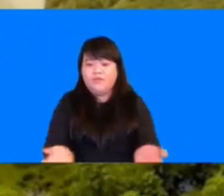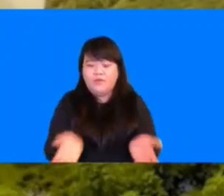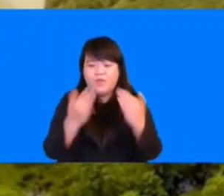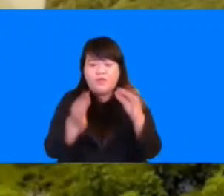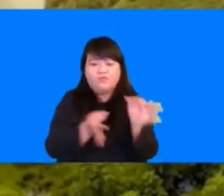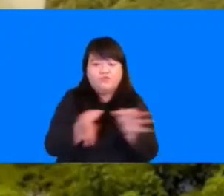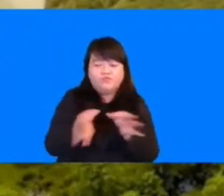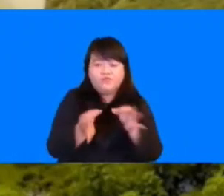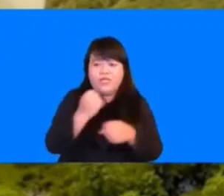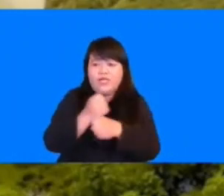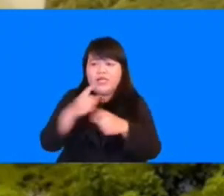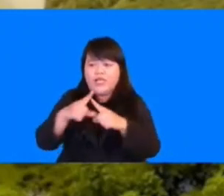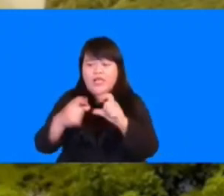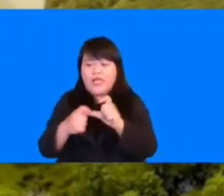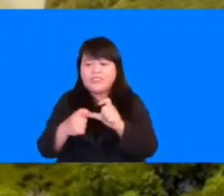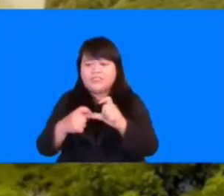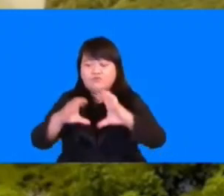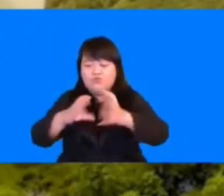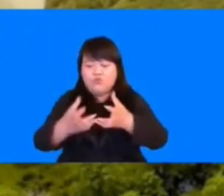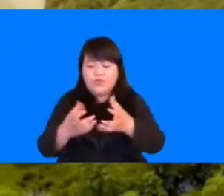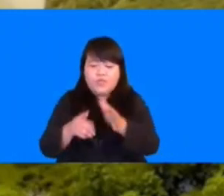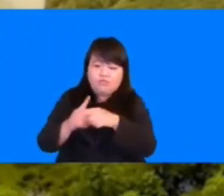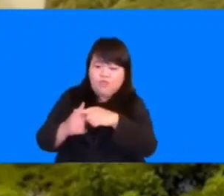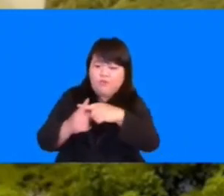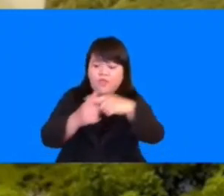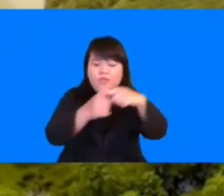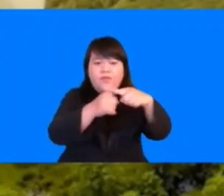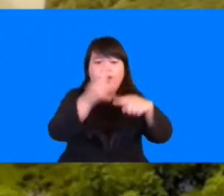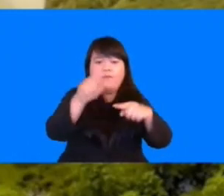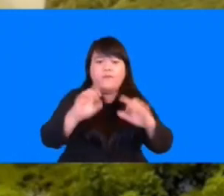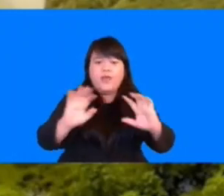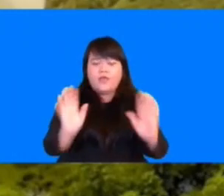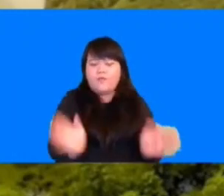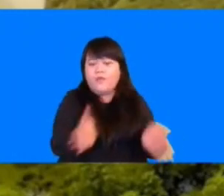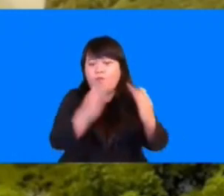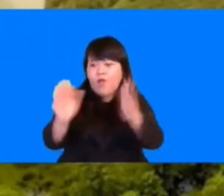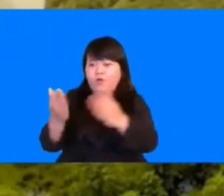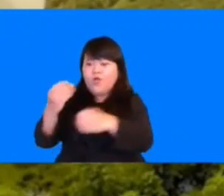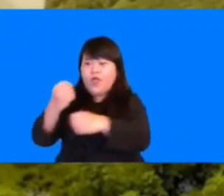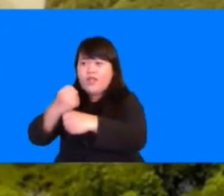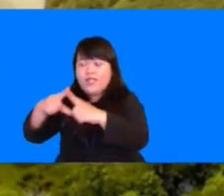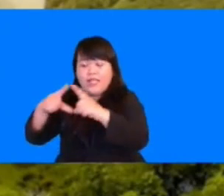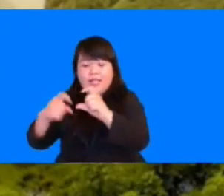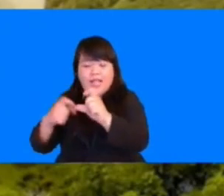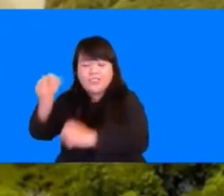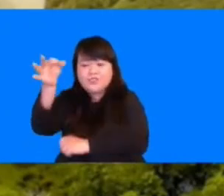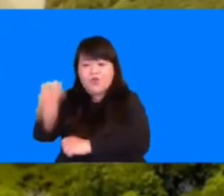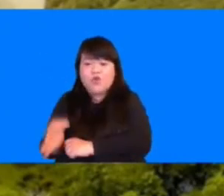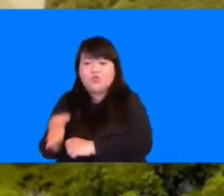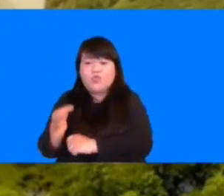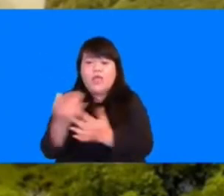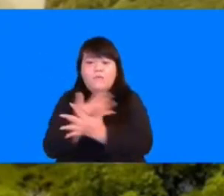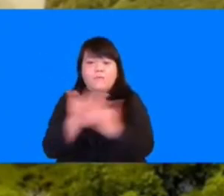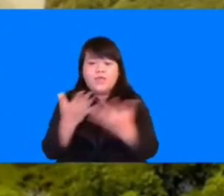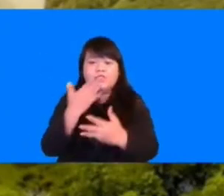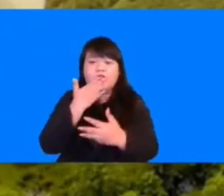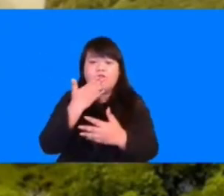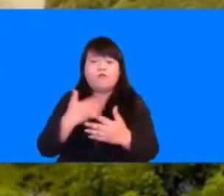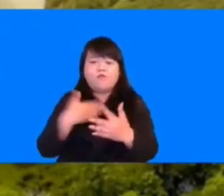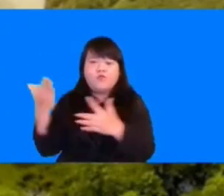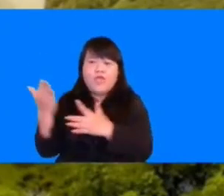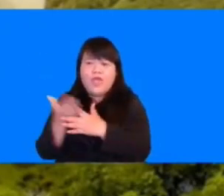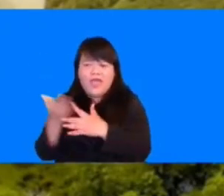infrastruktur gas bumi terus ditingkatkan. Salah satunya melalui pembangunan jaringan gas kota agar masyarakat memiliki akses